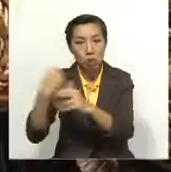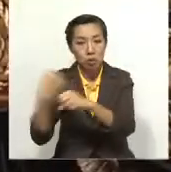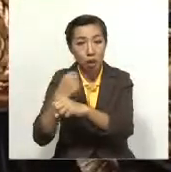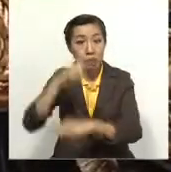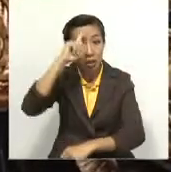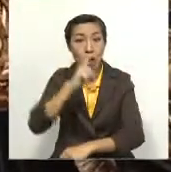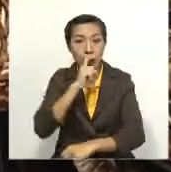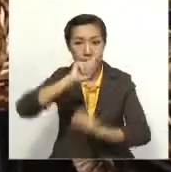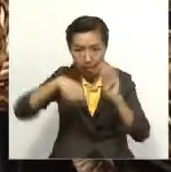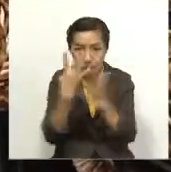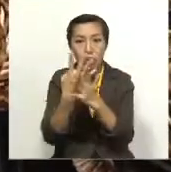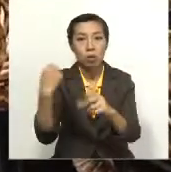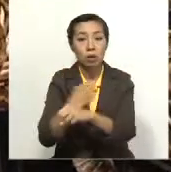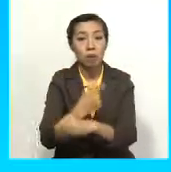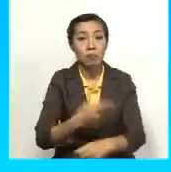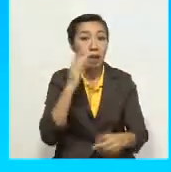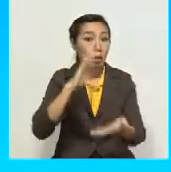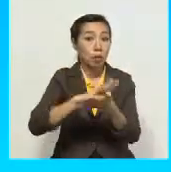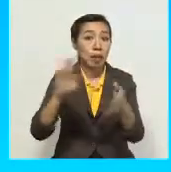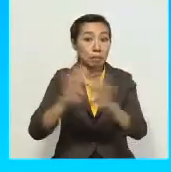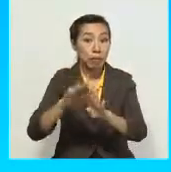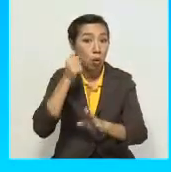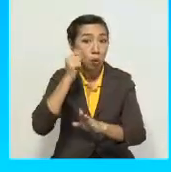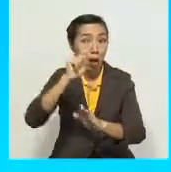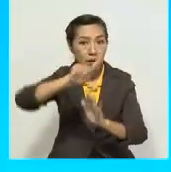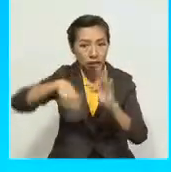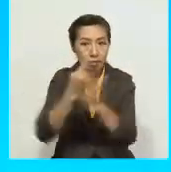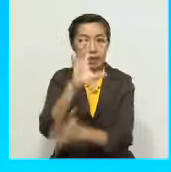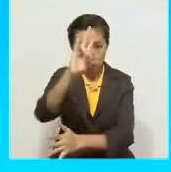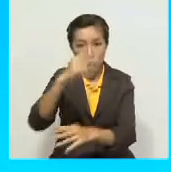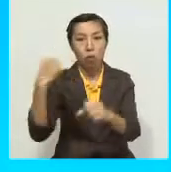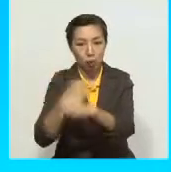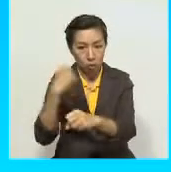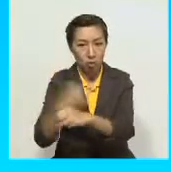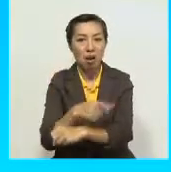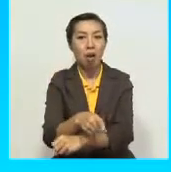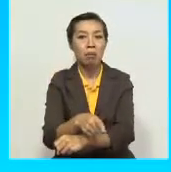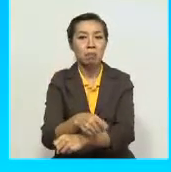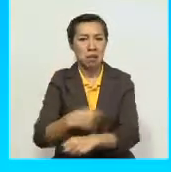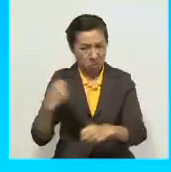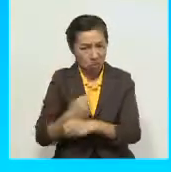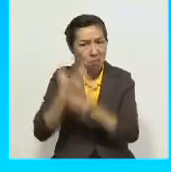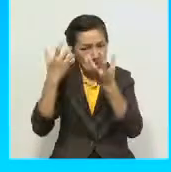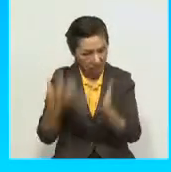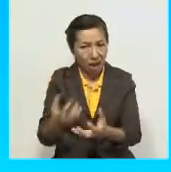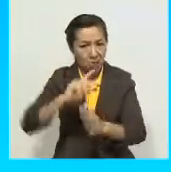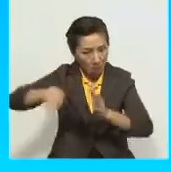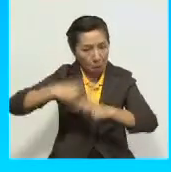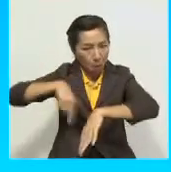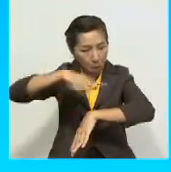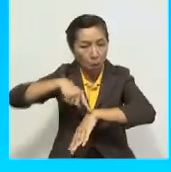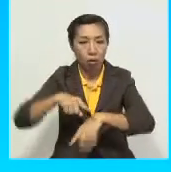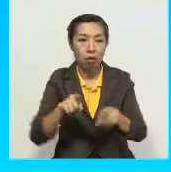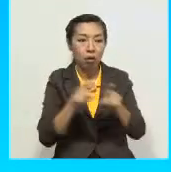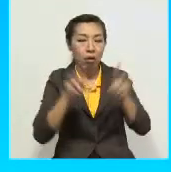งแล้วถ้าปิดเทอมรู้ไหมคะซ้อมวันละกี่ชั่วโมง เท่าไหร่ครับ 7ชั่วโมง โอ้โห ซ้อม7ชั่วโมงอ่ะ นี่เหมือนทีมชา